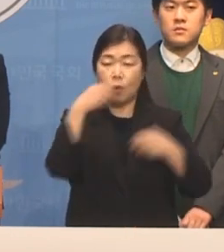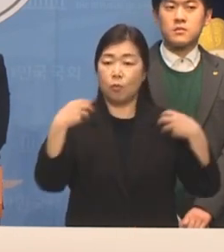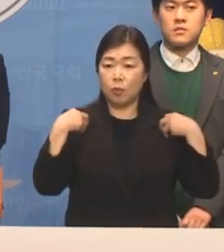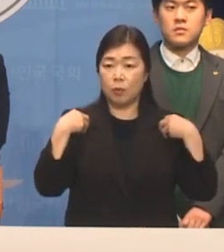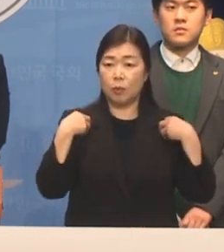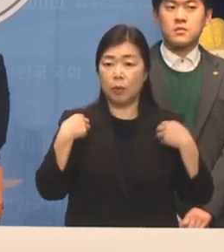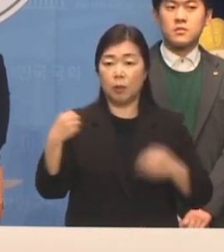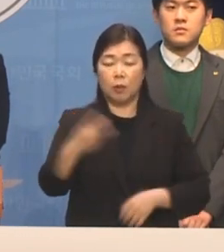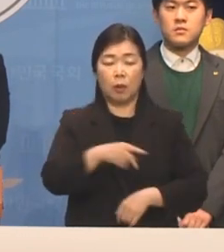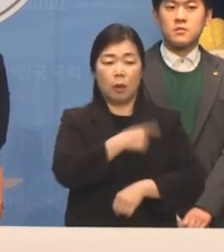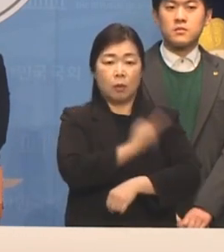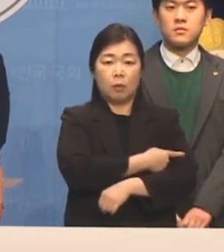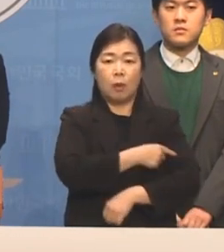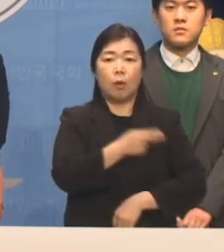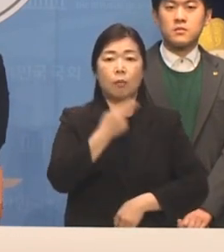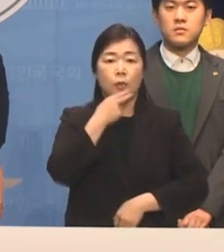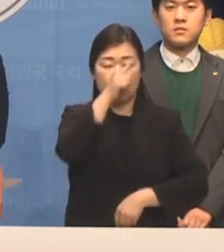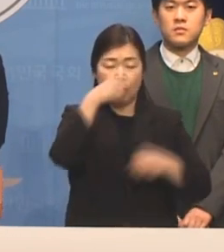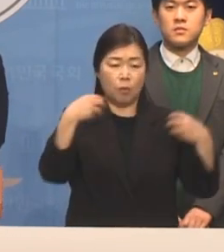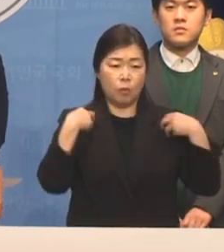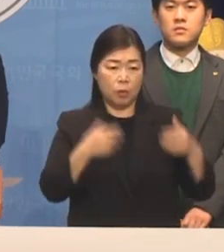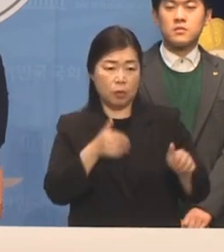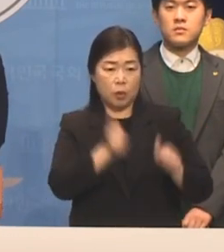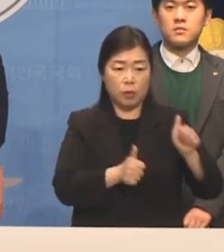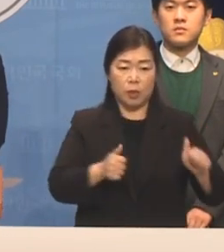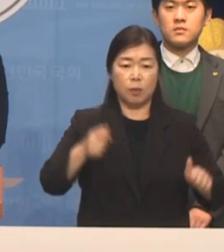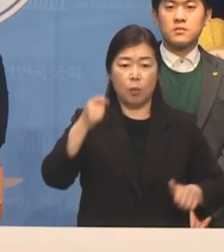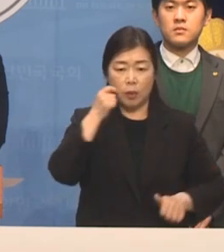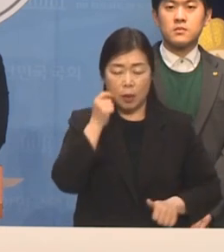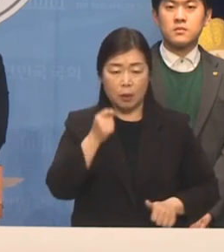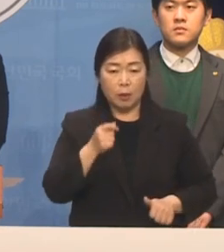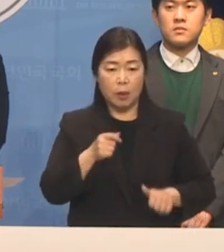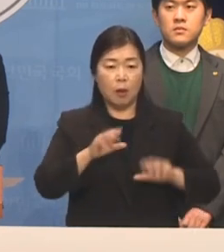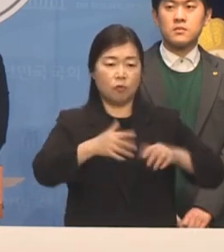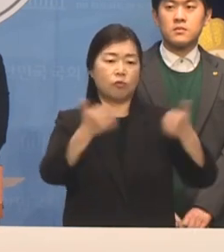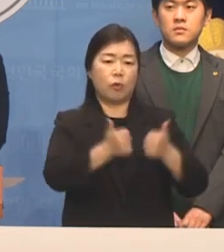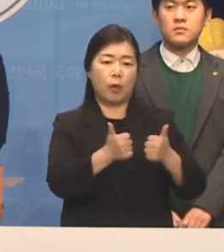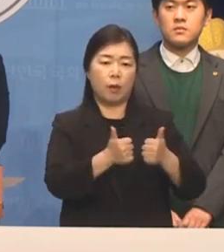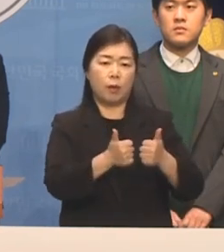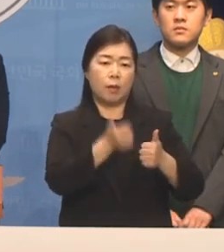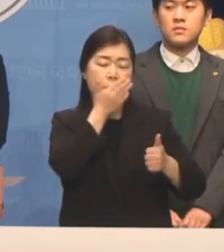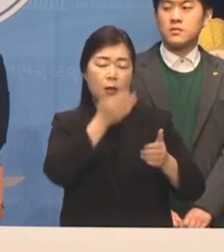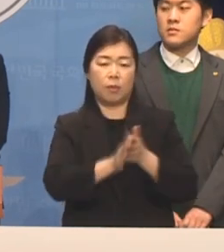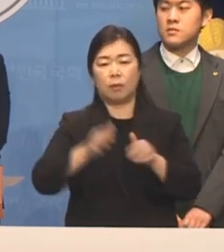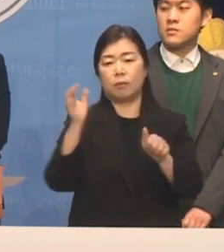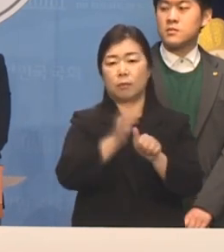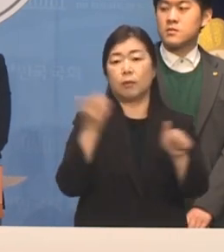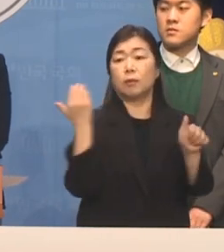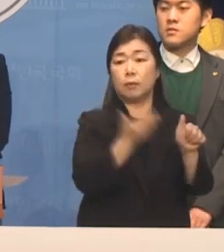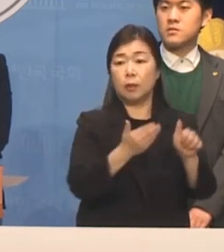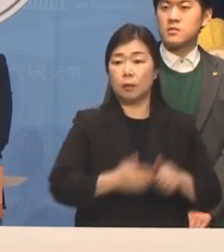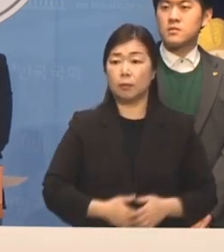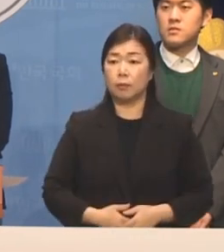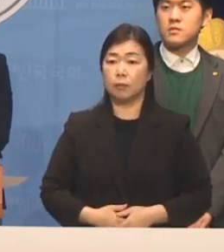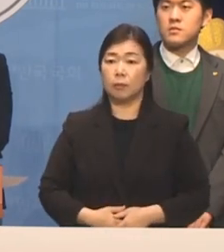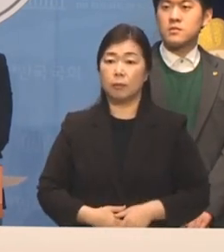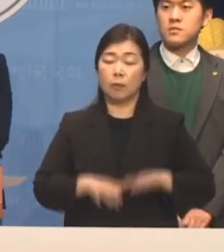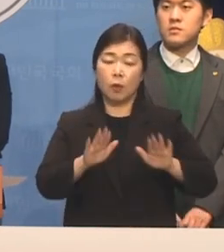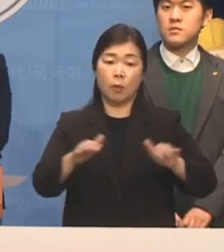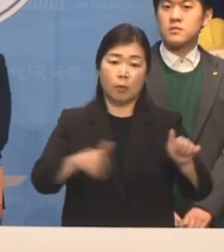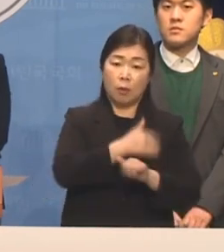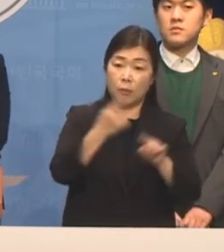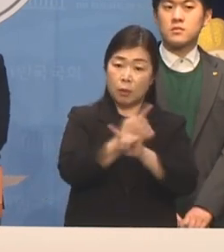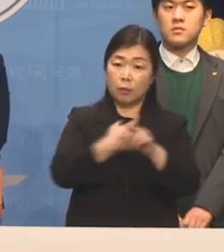못하는 국회의 무능을 함께 질타했습니다. 이런 정치 상황을 바꾸기 위해 이번